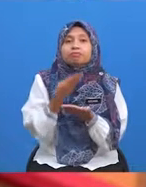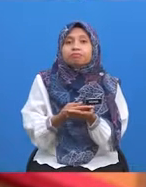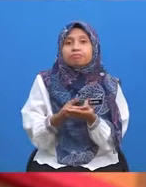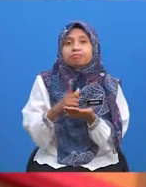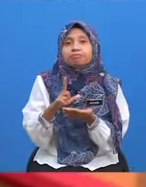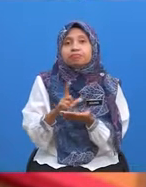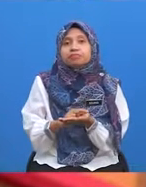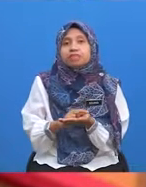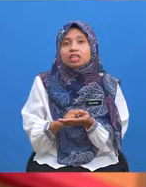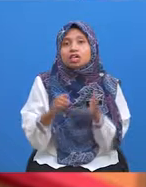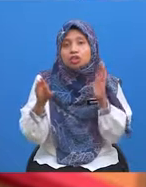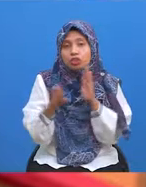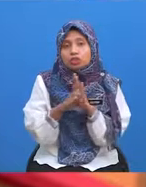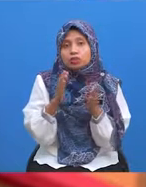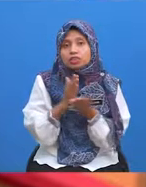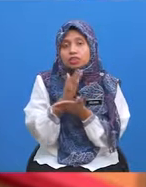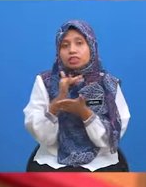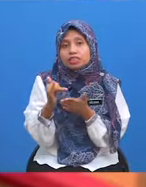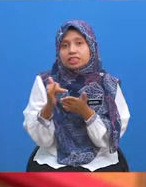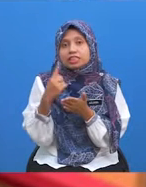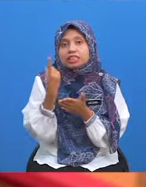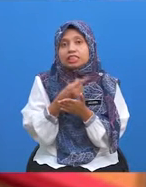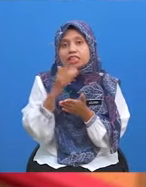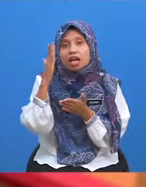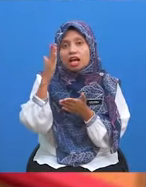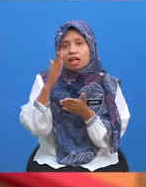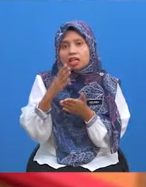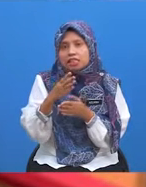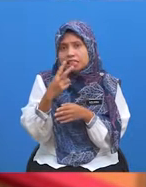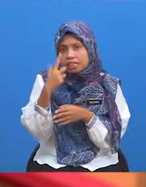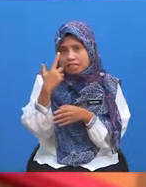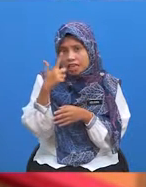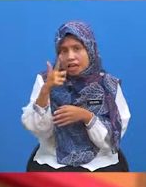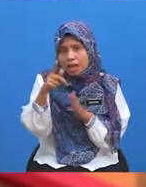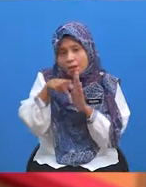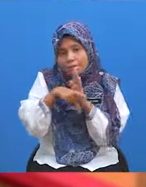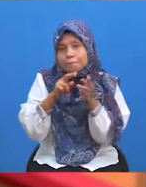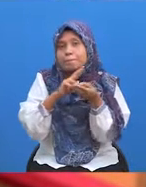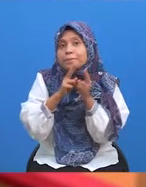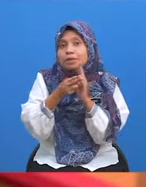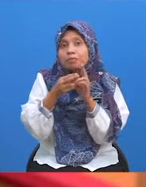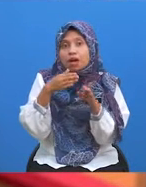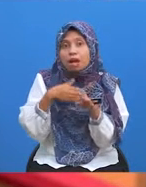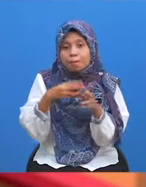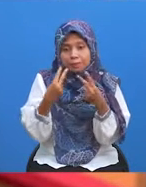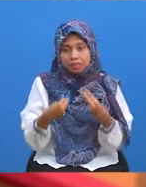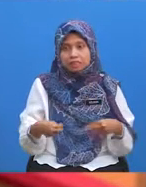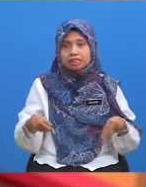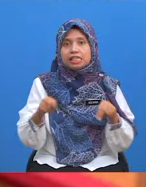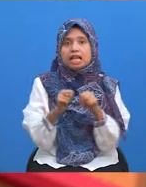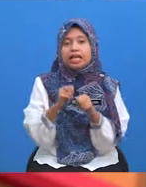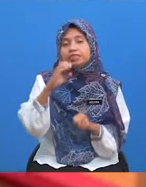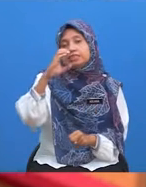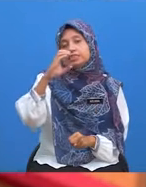Baiklah. Contoh seterusnya, kita akan dapat melihat perubahan pada nilai